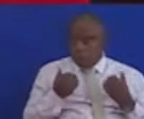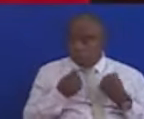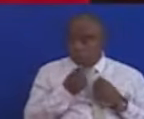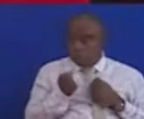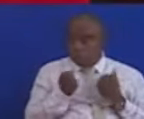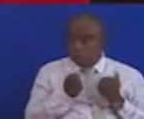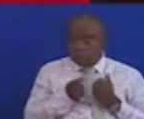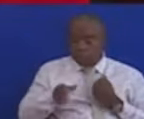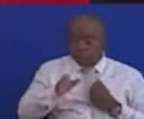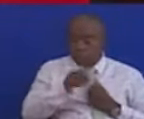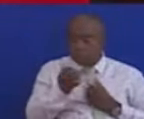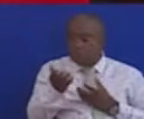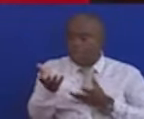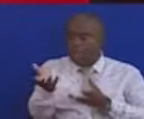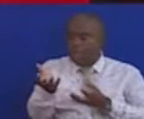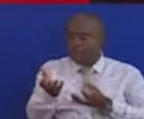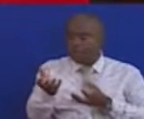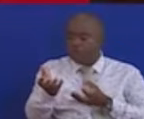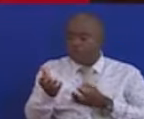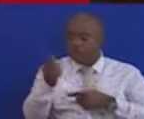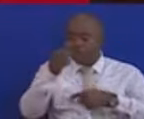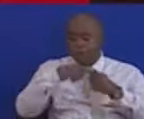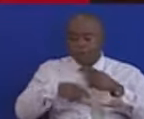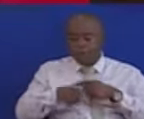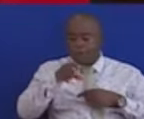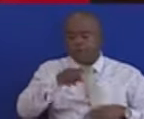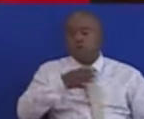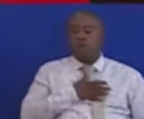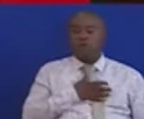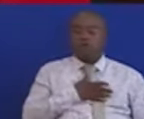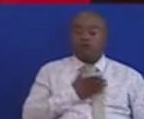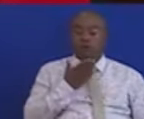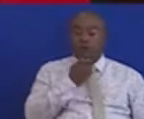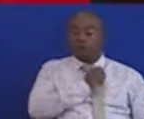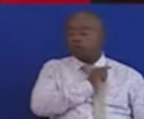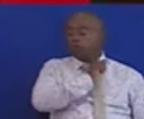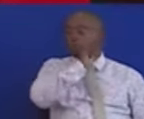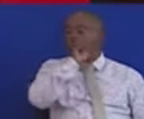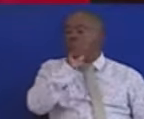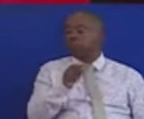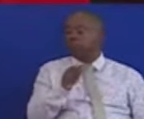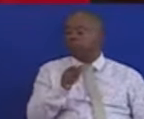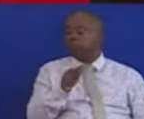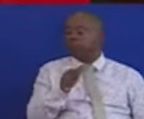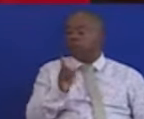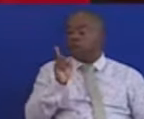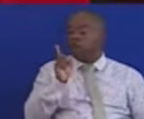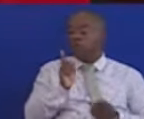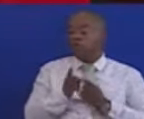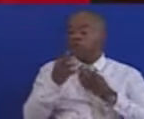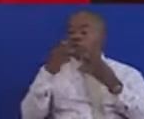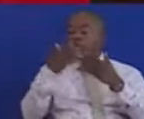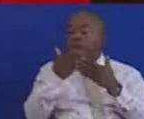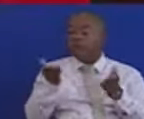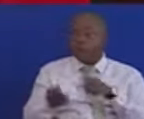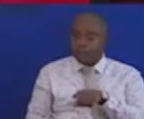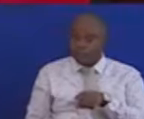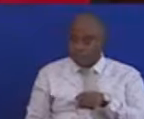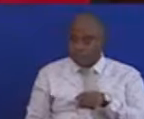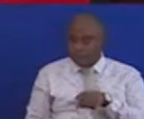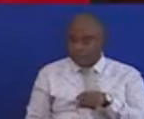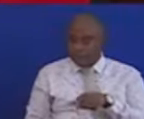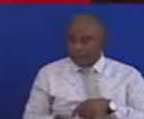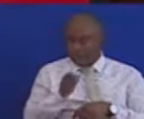maeneo Ya vivu tio katika mko wet wa tabora Ili hata mtu anap kuja basi tus kut na mapi Sana mwi wa siku watu wa na